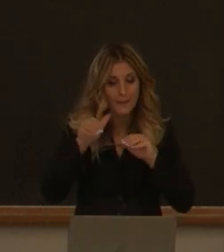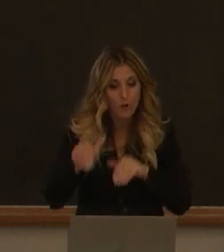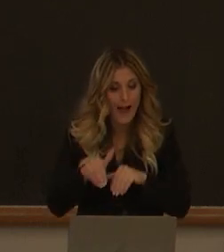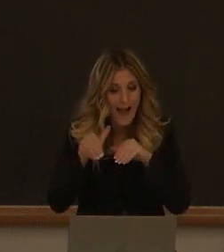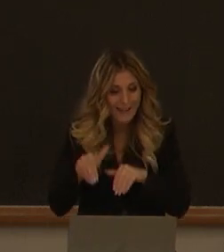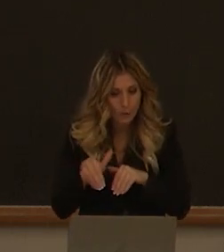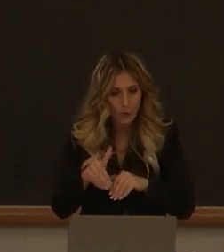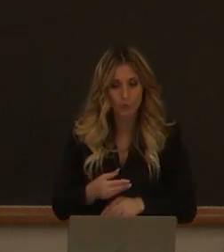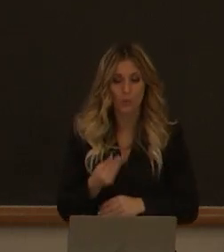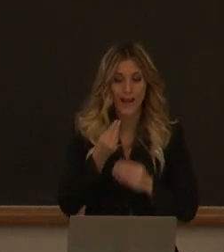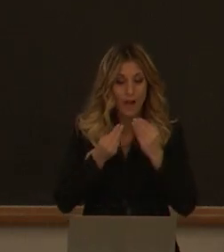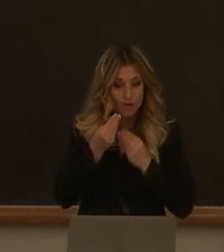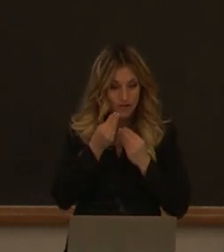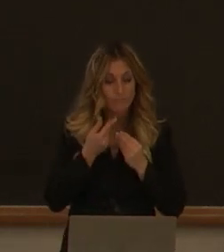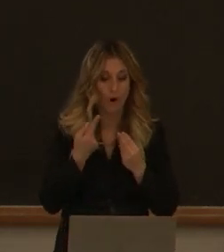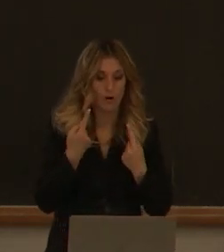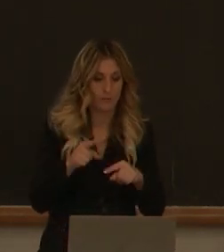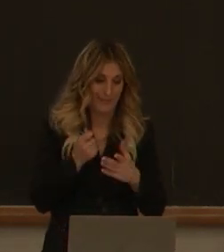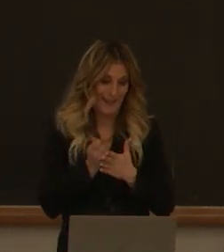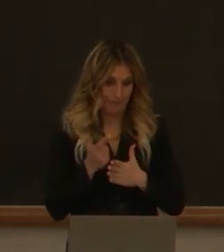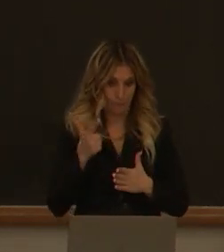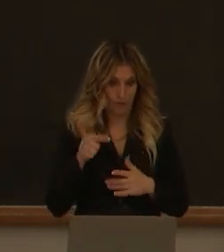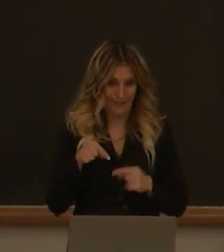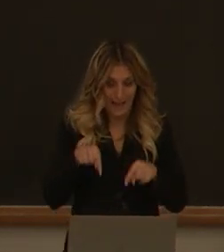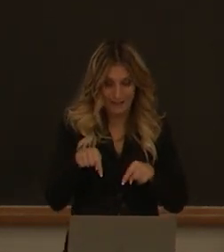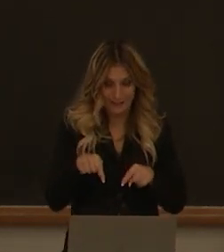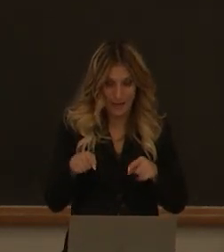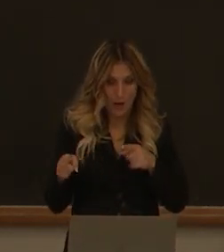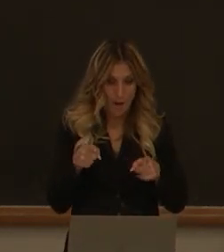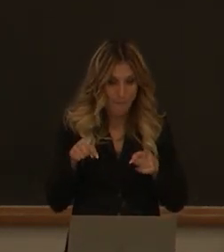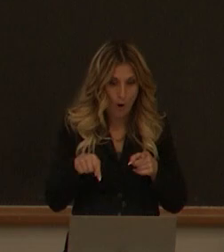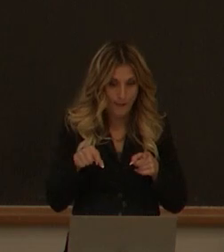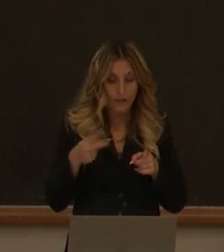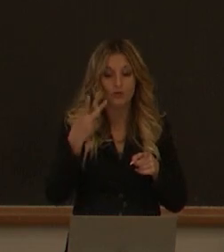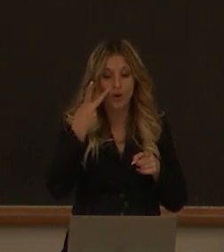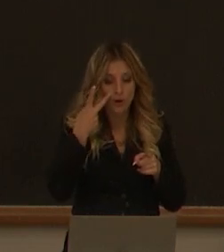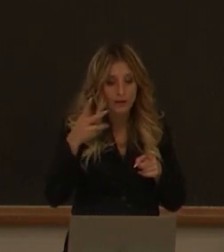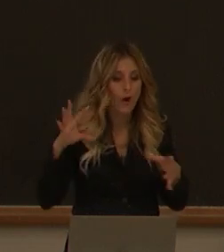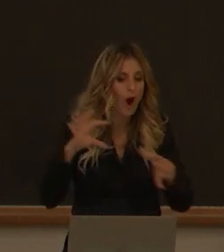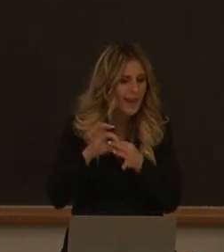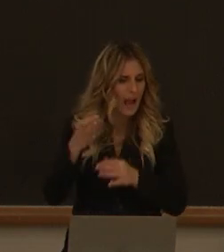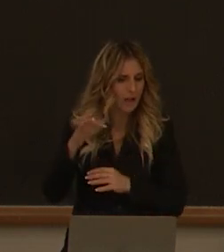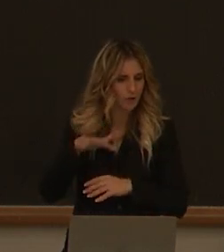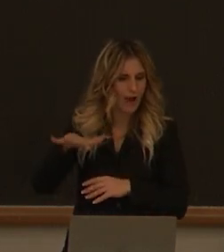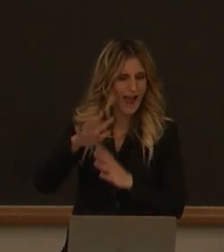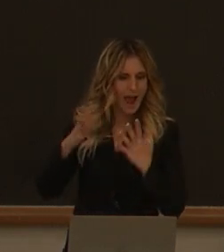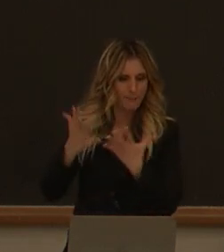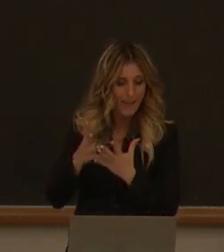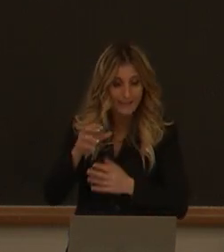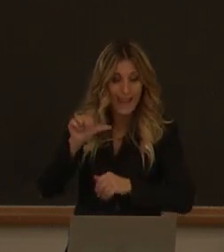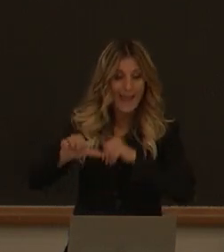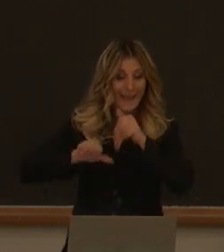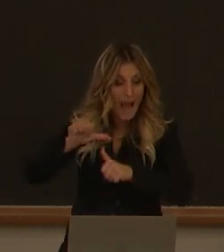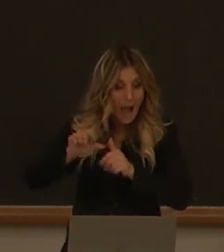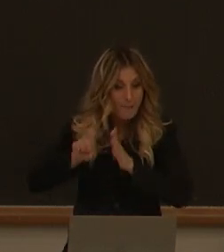la produzione di cibo è al centro dell'attenzione per quanto riguarda l'aspetto ambientale, per quanto riguarda l'aspetto dei cambiamenti